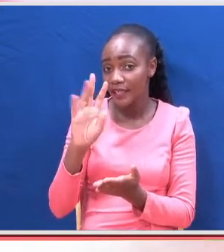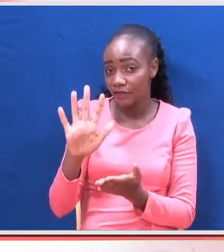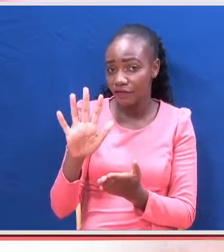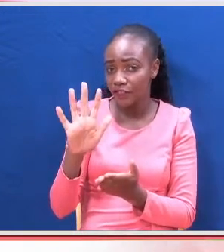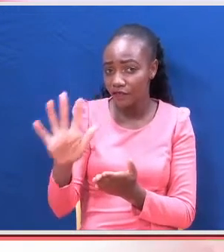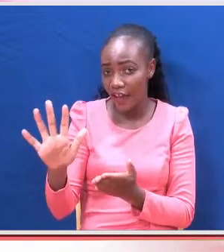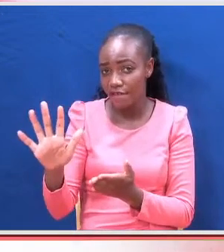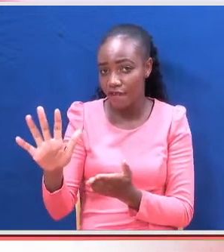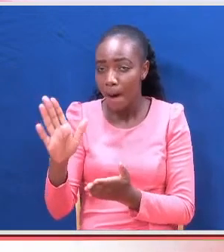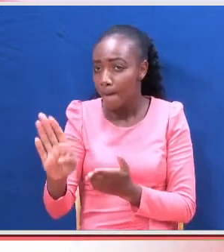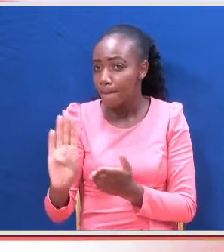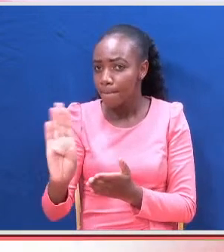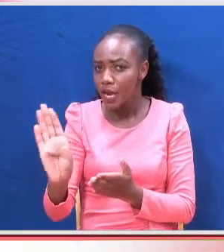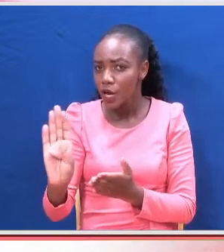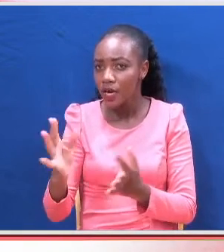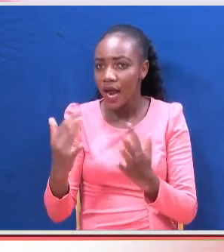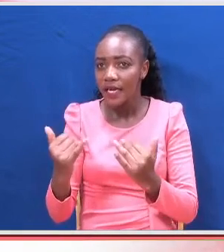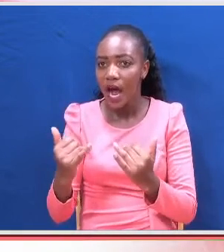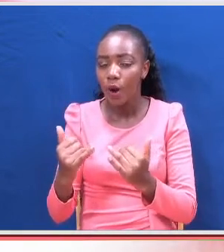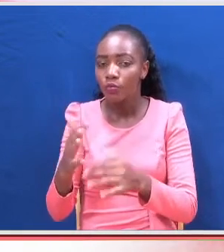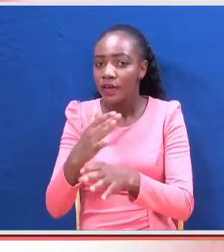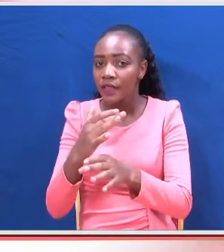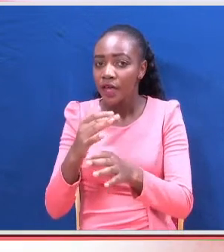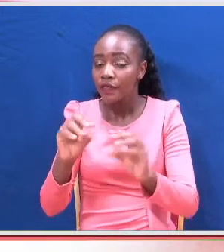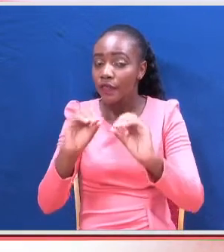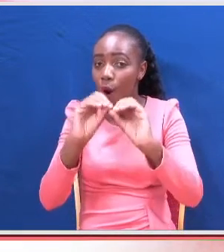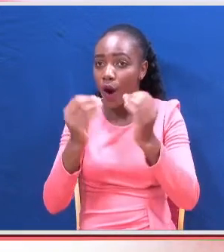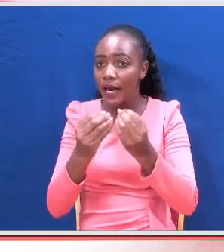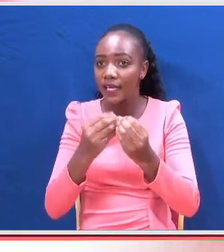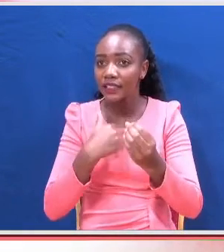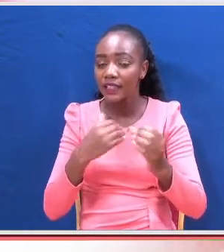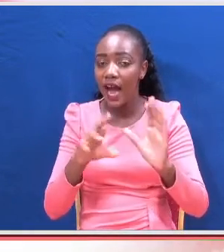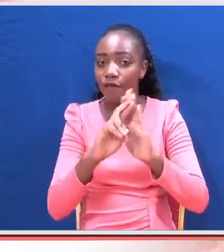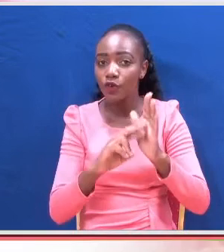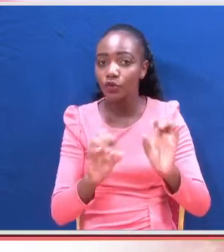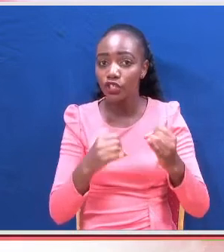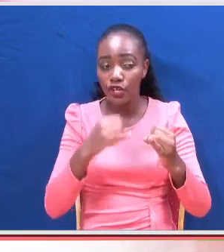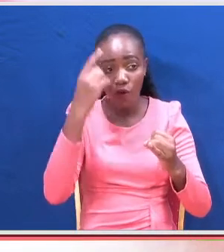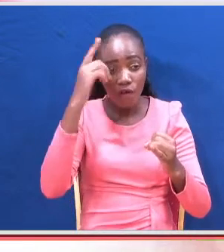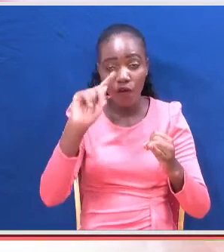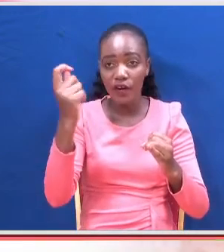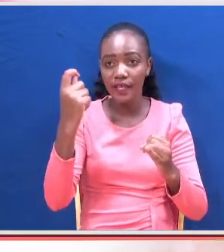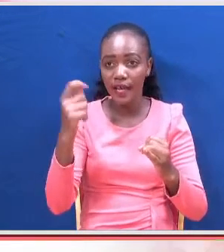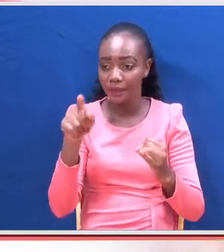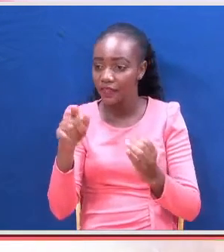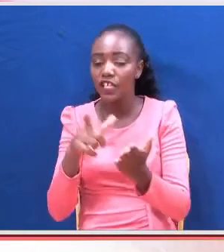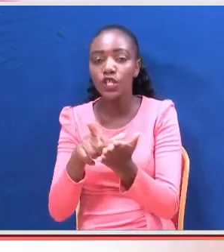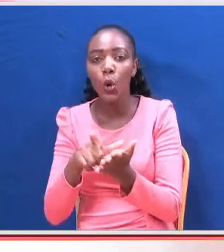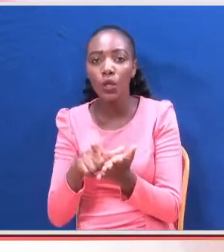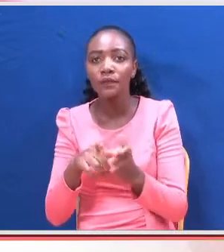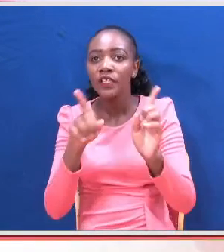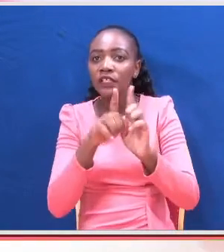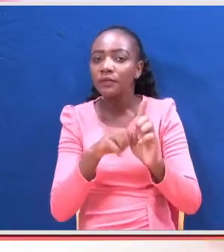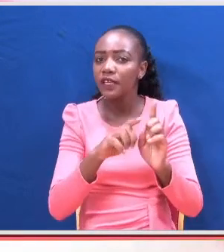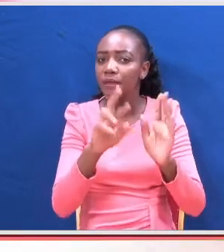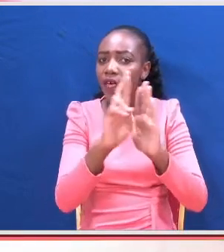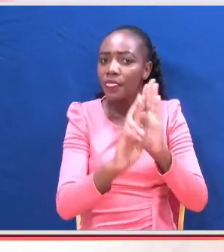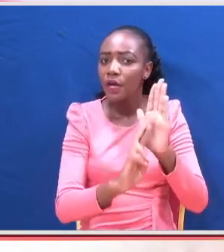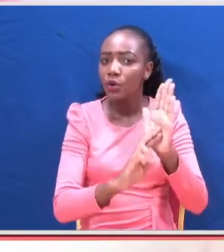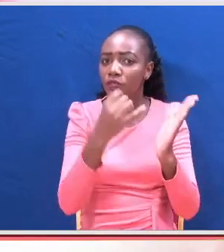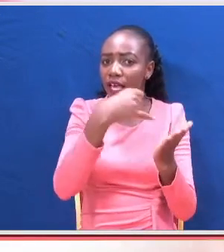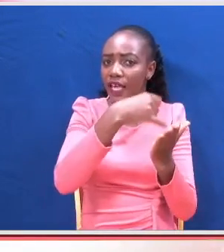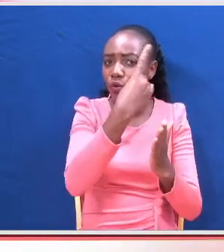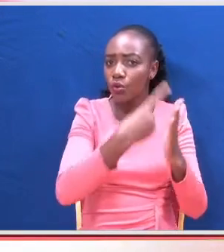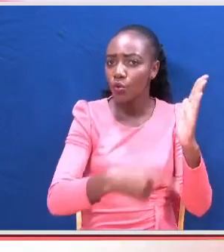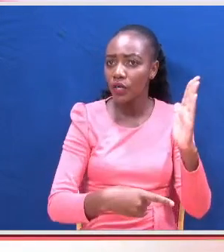Kenya, shirika hilo sasa limeweka wazi masharti mapya lililotoa kwa Kenya katika mkopo huo. Baadhi ya masharti haya ni